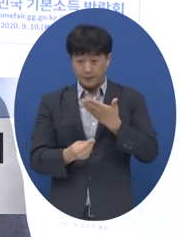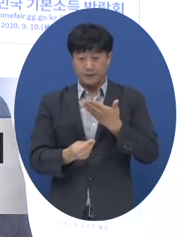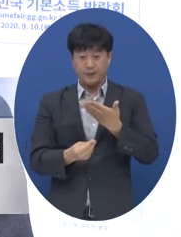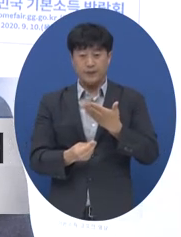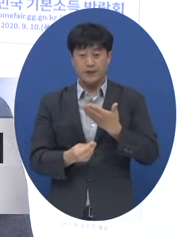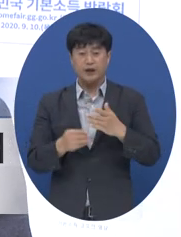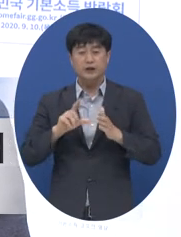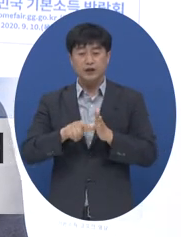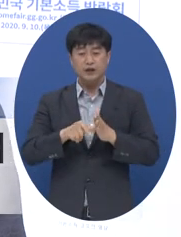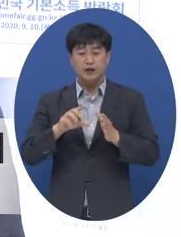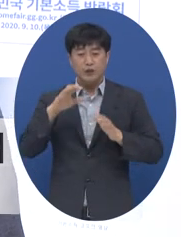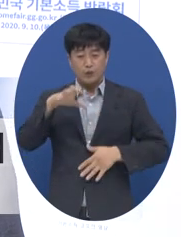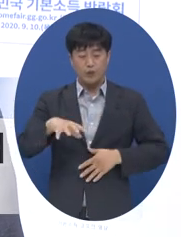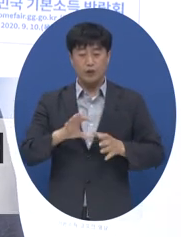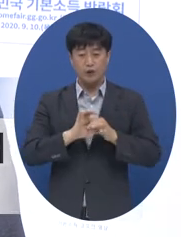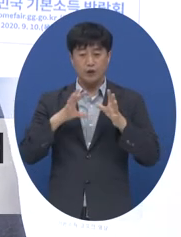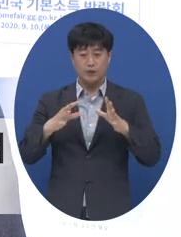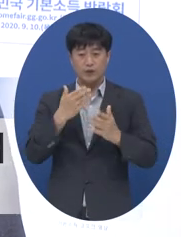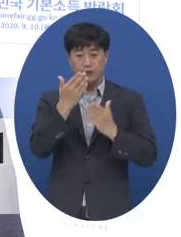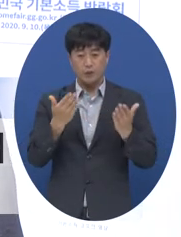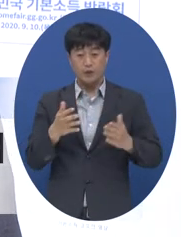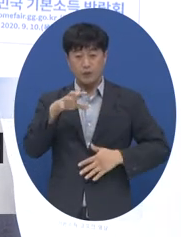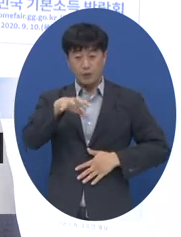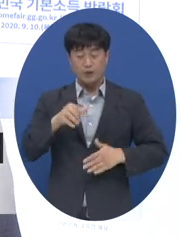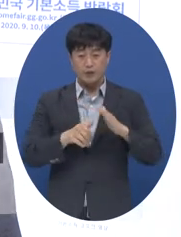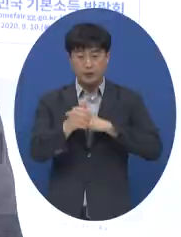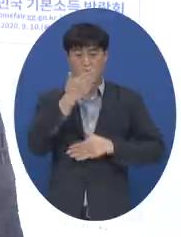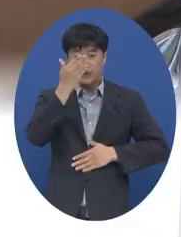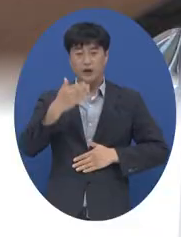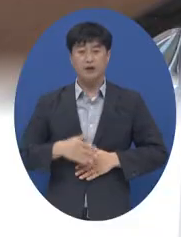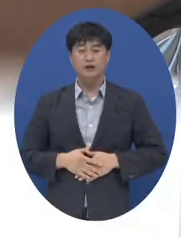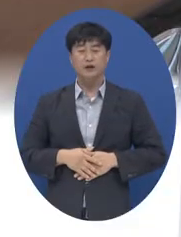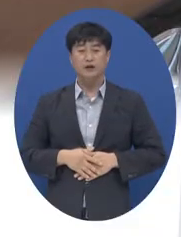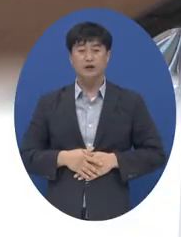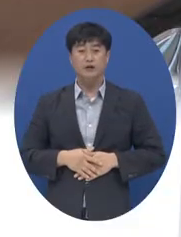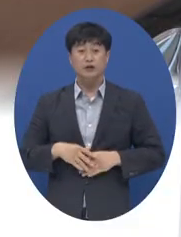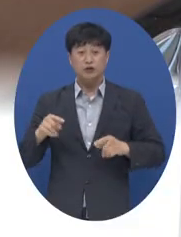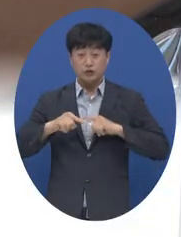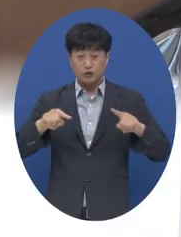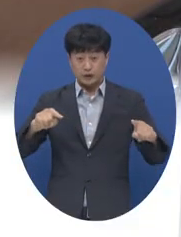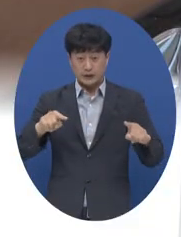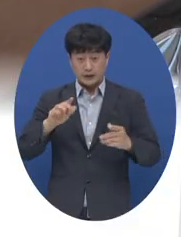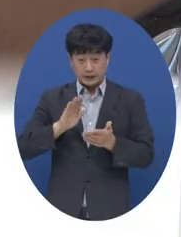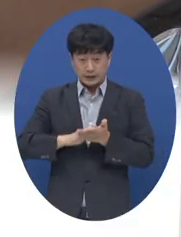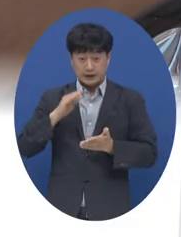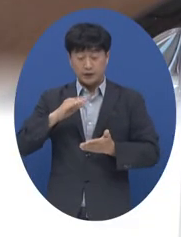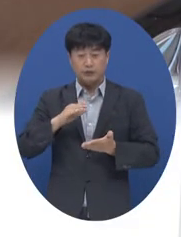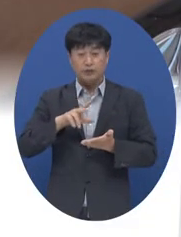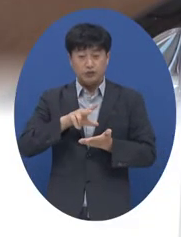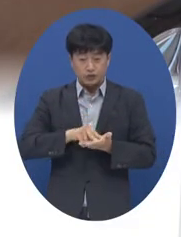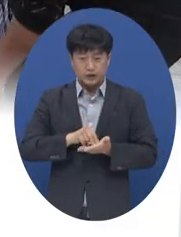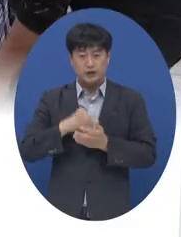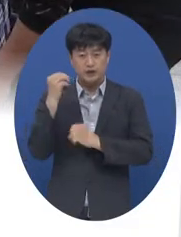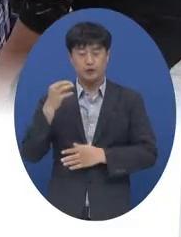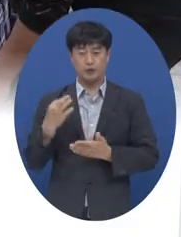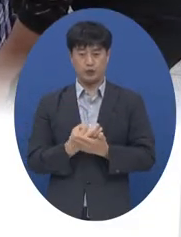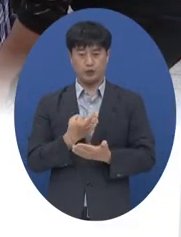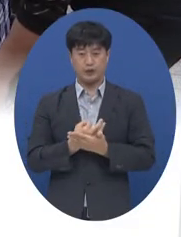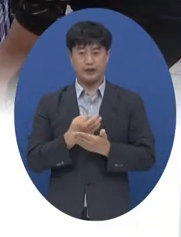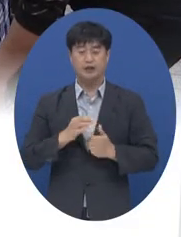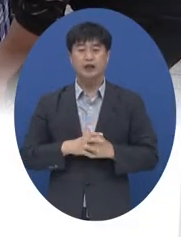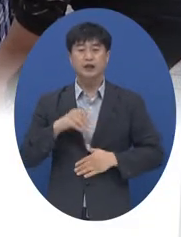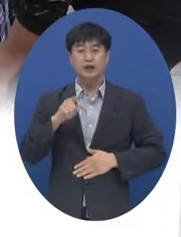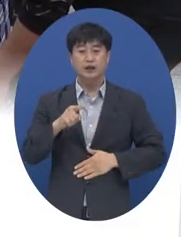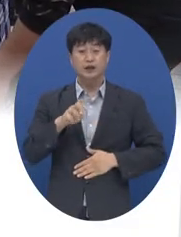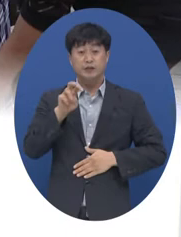시간과 상소에 구애받지않고 박람회장을 접속할 수 있습니다 정치권에서 까지 화두로 등장한 기본소득